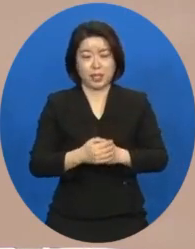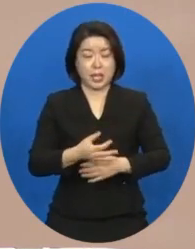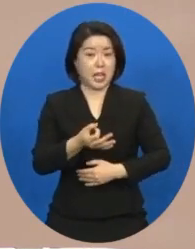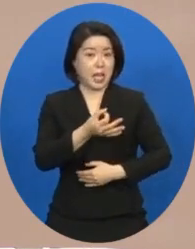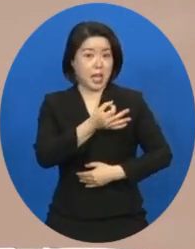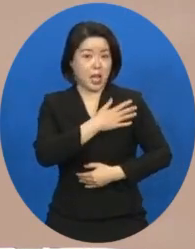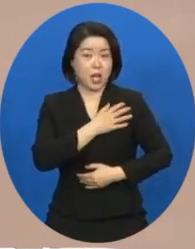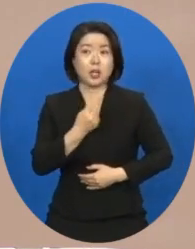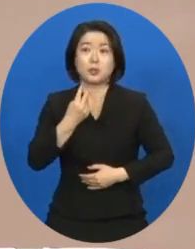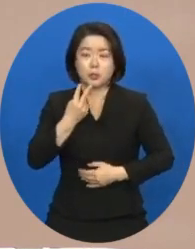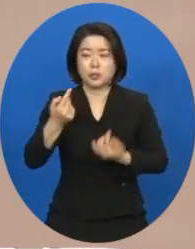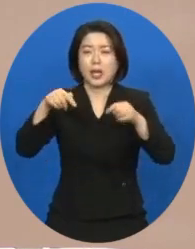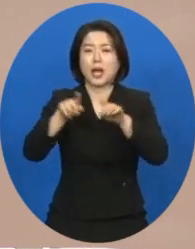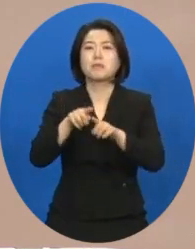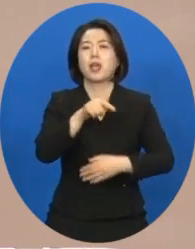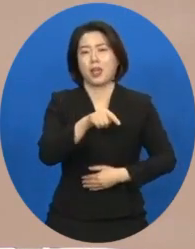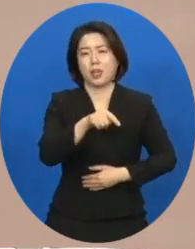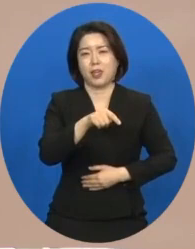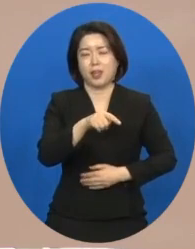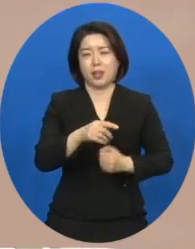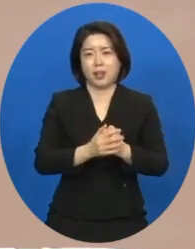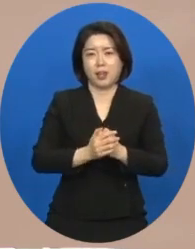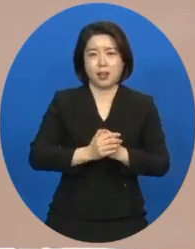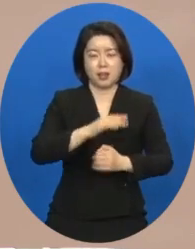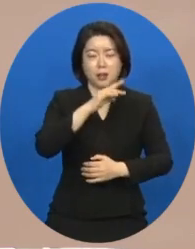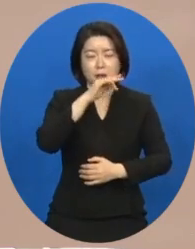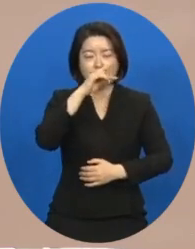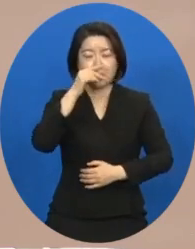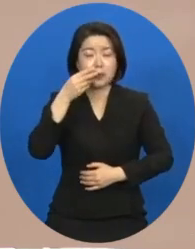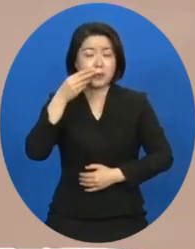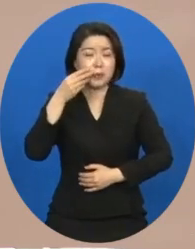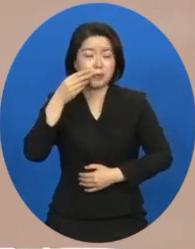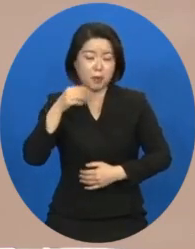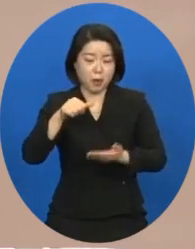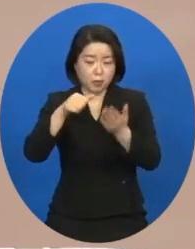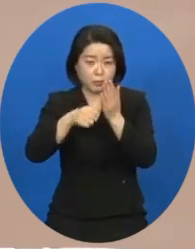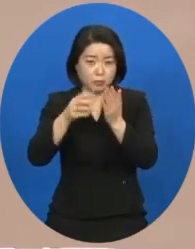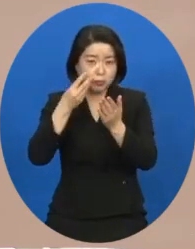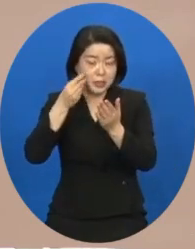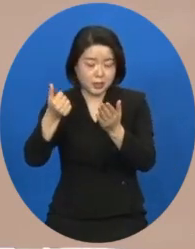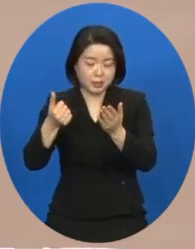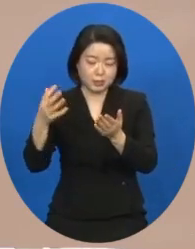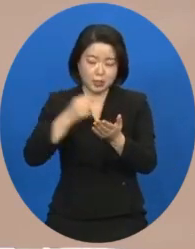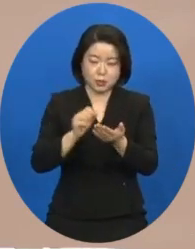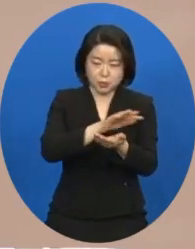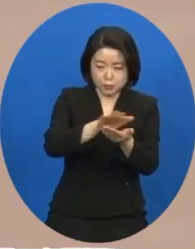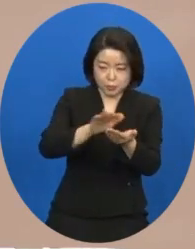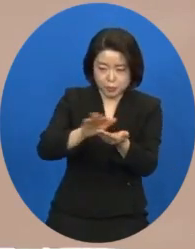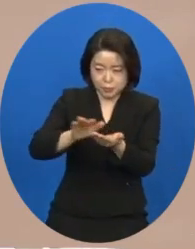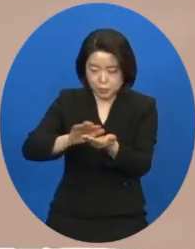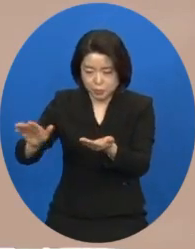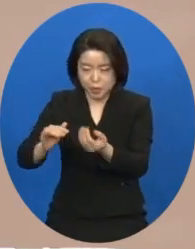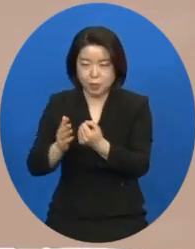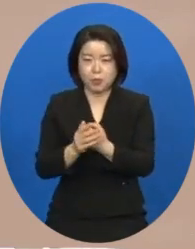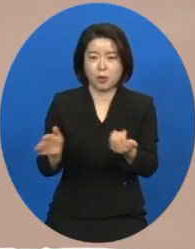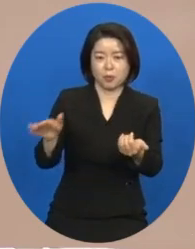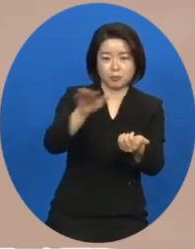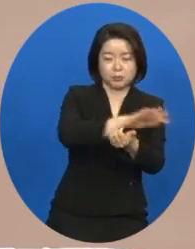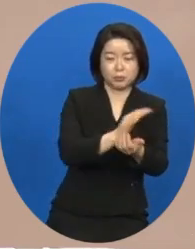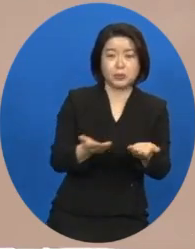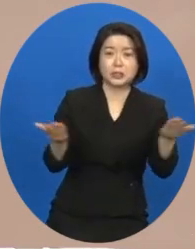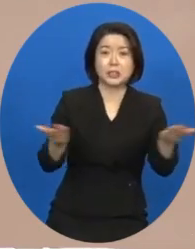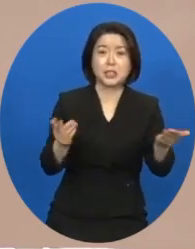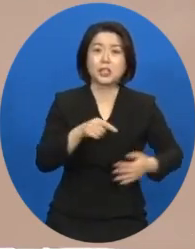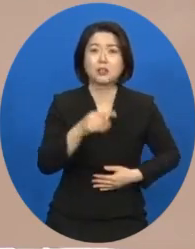함께 향품을 가지고 예수님의 시신에 바르고 그리고 무덤에 안장하는 일을